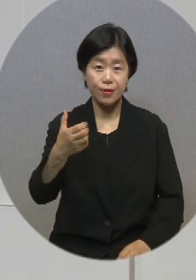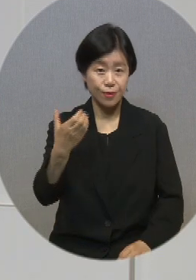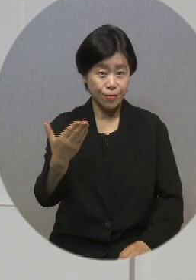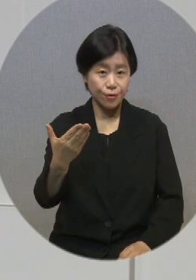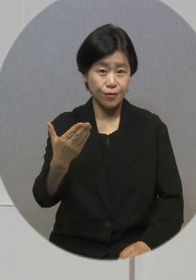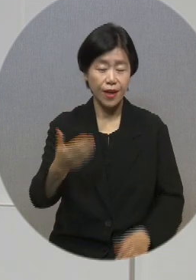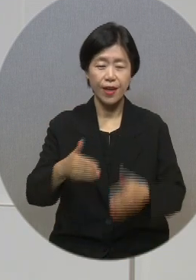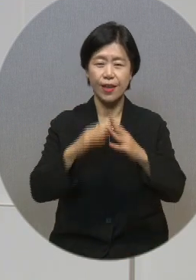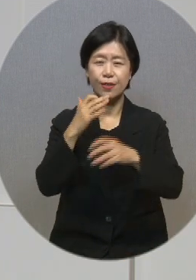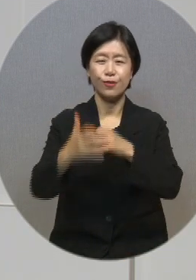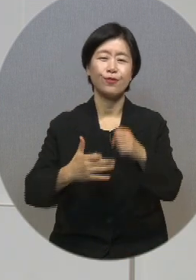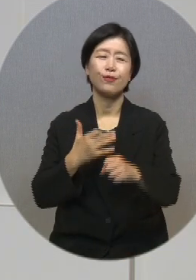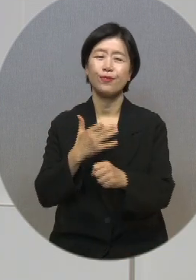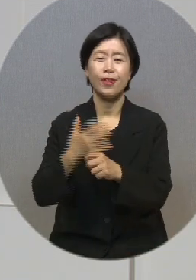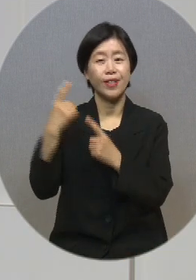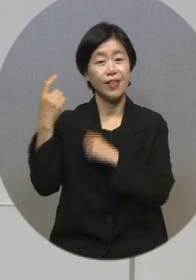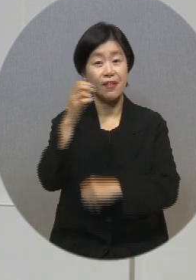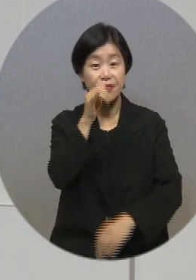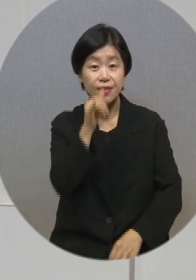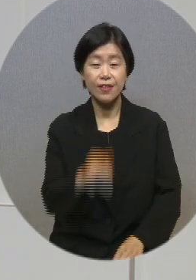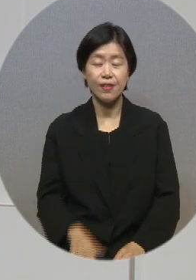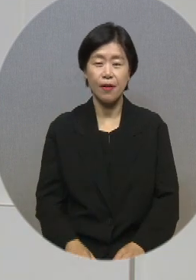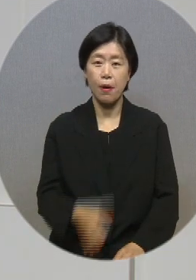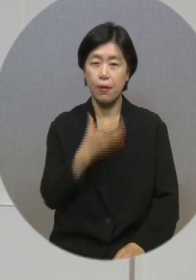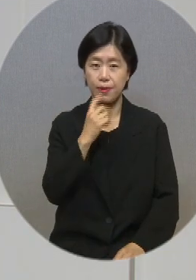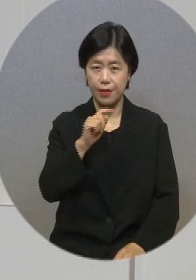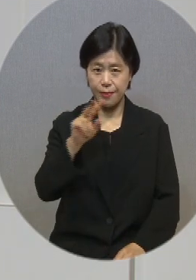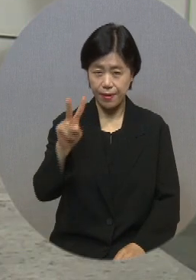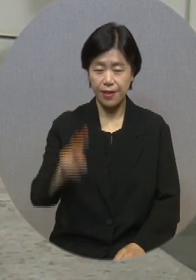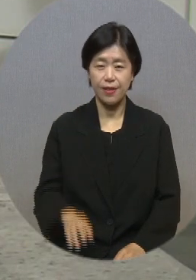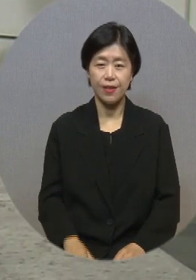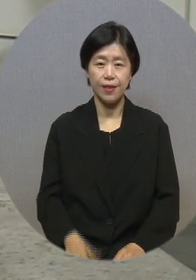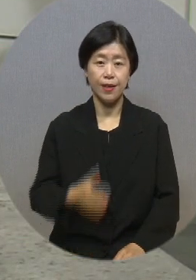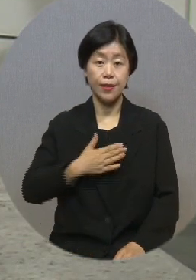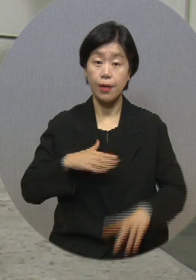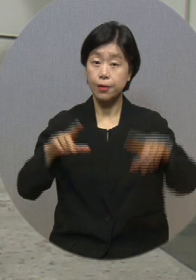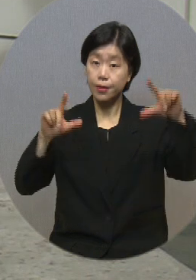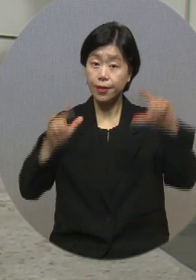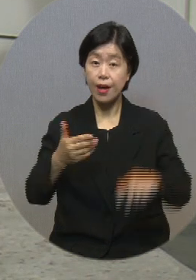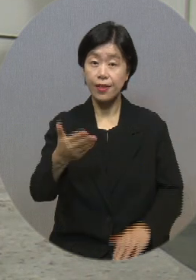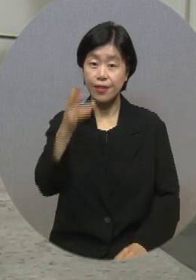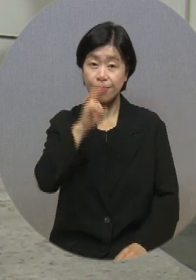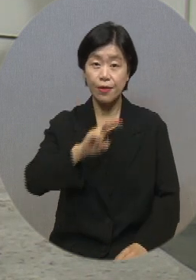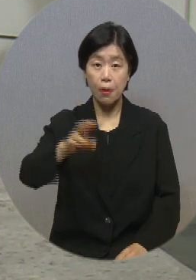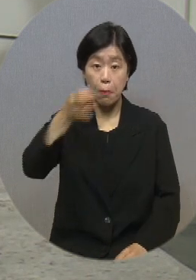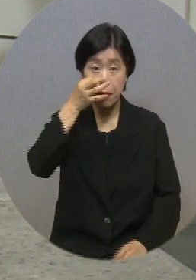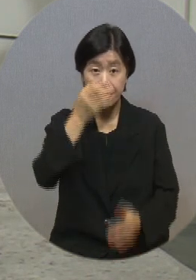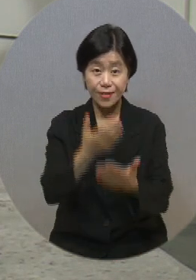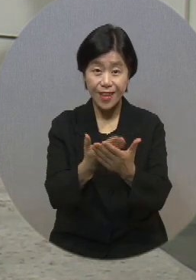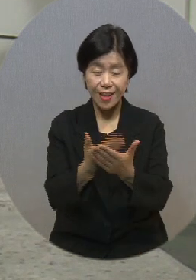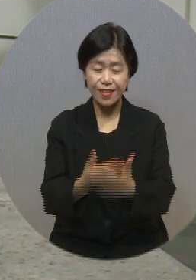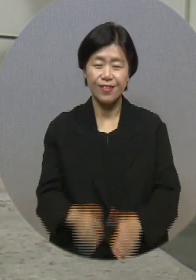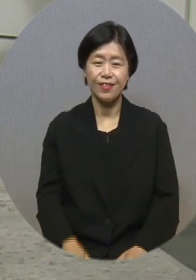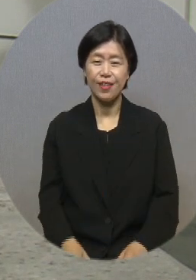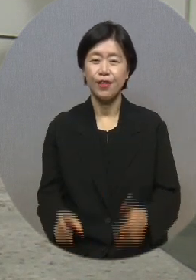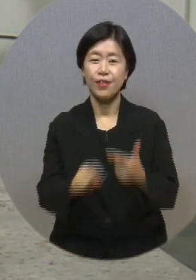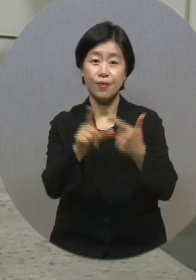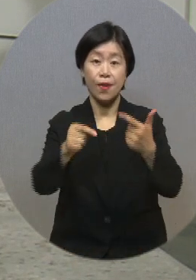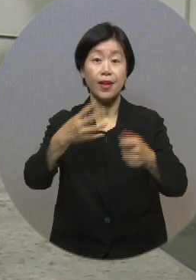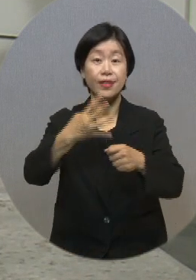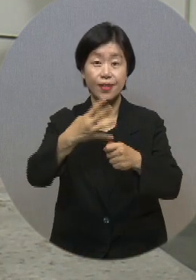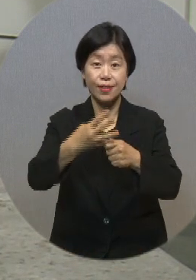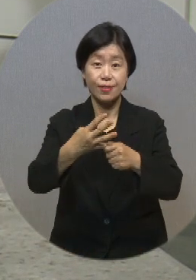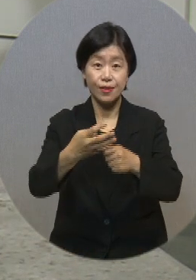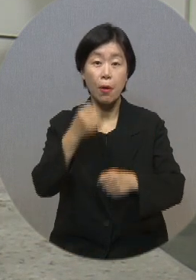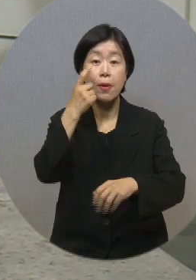199번 개국 19주년을 맞은 WBC 복지 TV 나도 스타 당신의 노래를 들려주세요. 6월 넷째